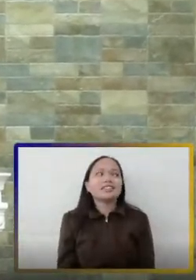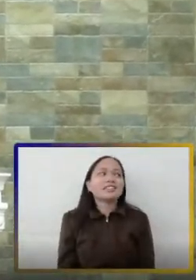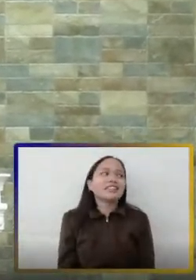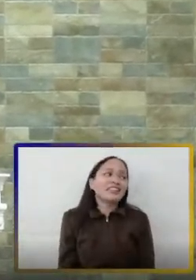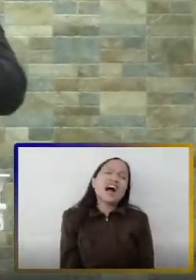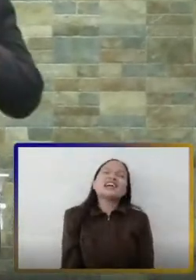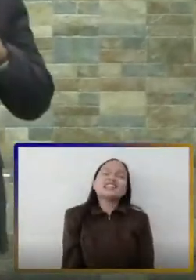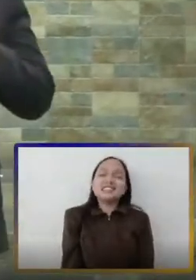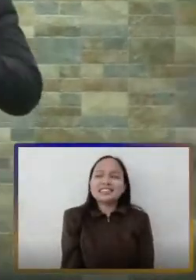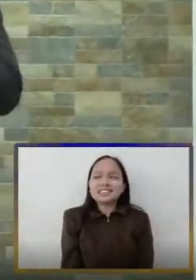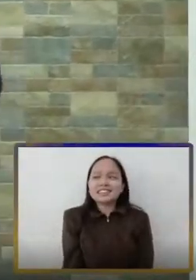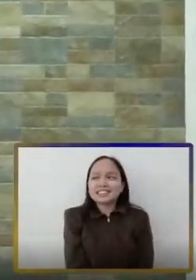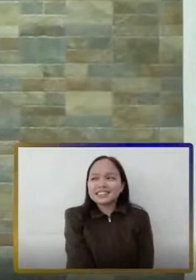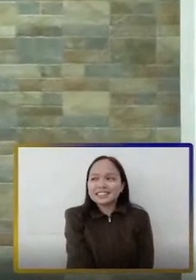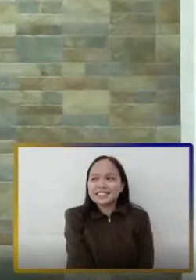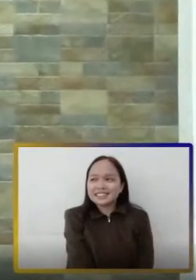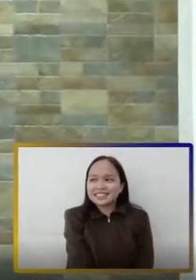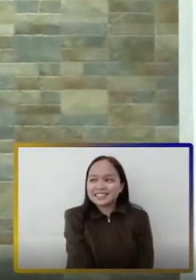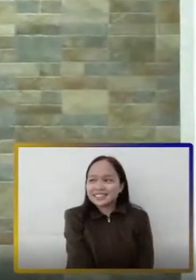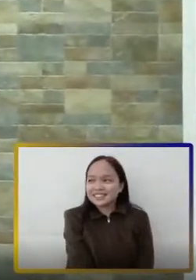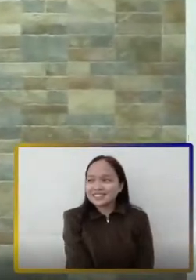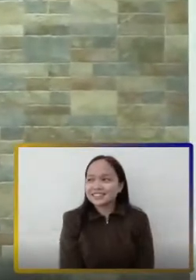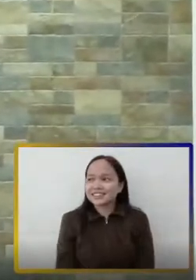Buisit ka. But listen,